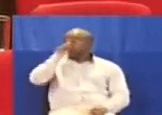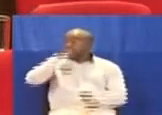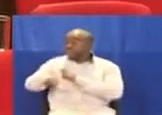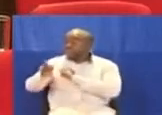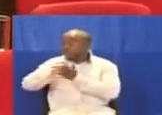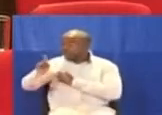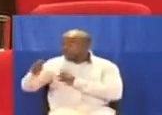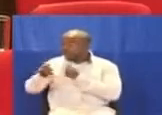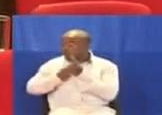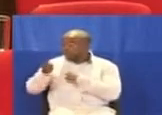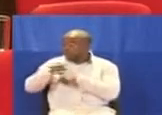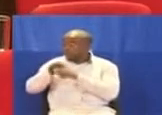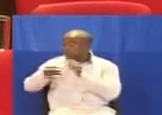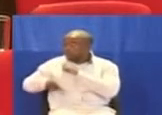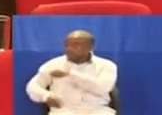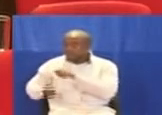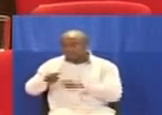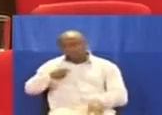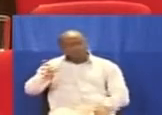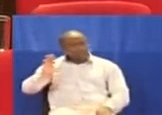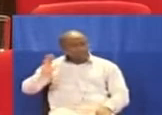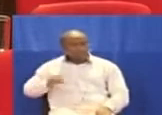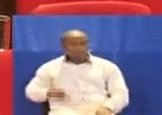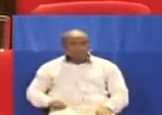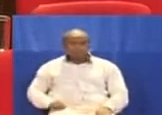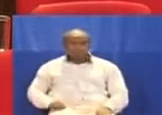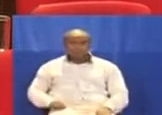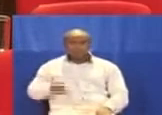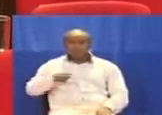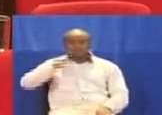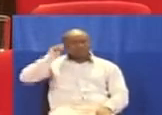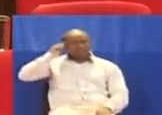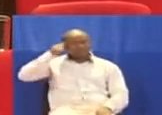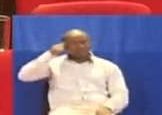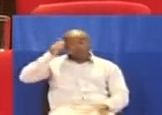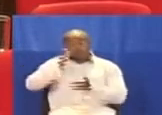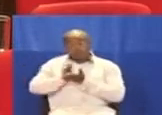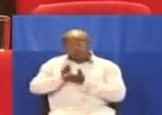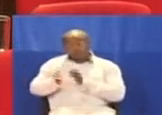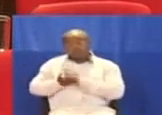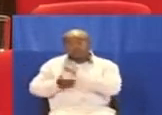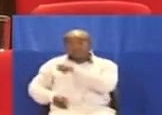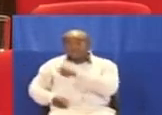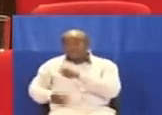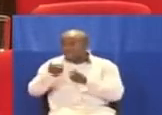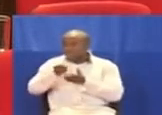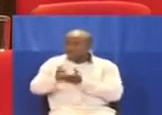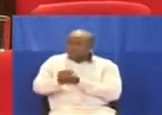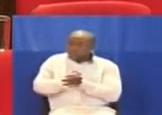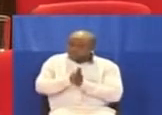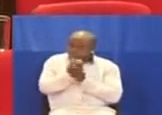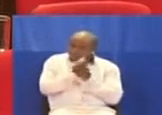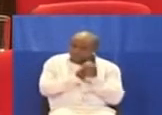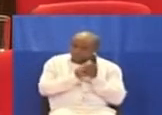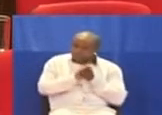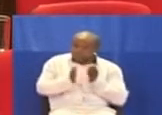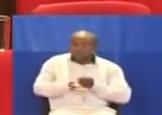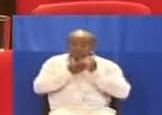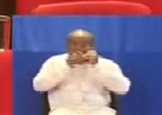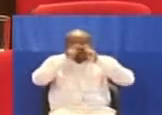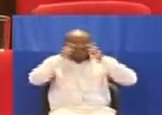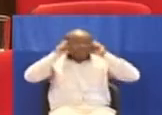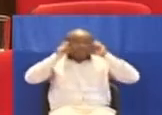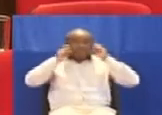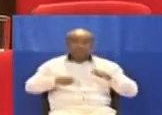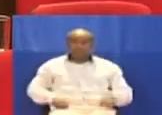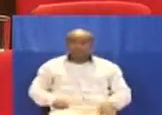nikaongea sana nawe. Nikamwambia Mheshimiwa Spika, hapana. Nilikuwa nafikiria pamoja na kwamba umetusaidia sanitizer na nini, tusaidie na mask.